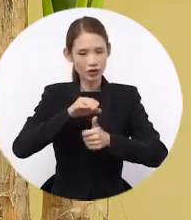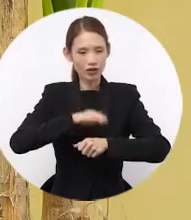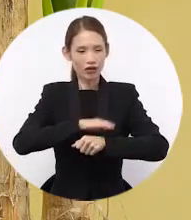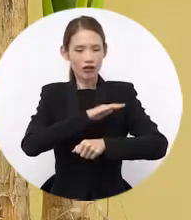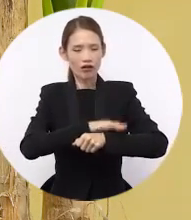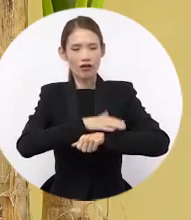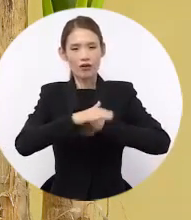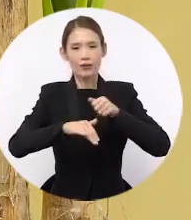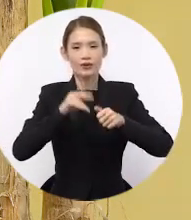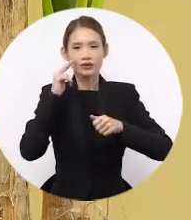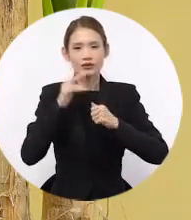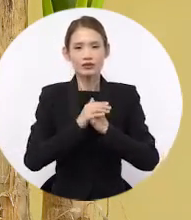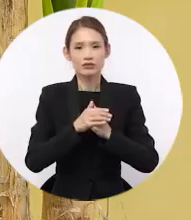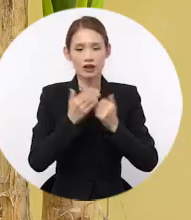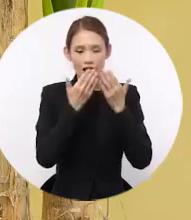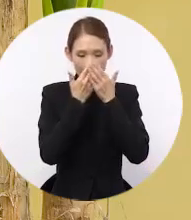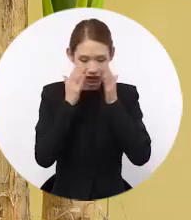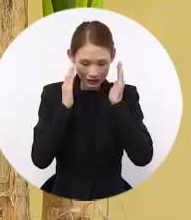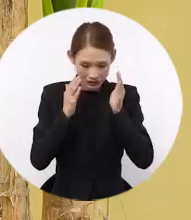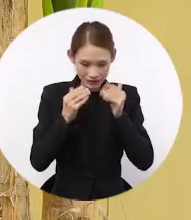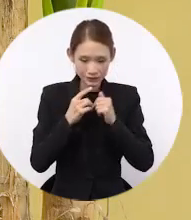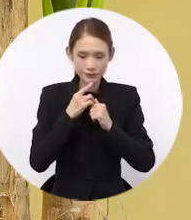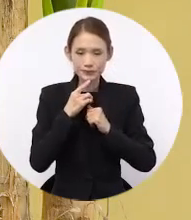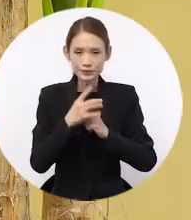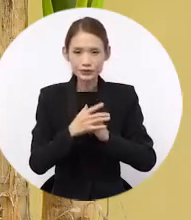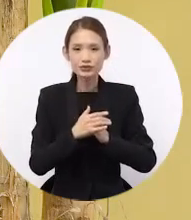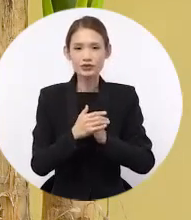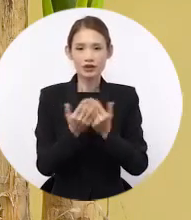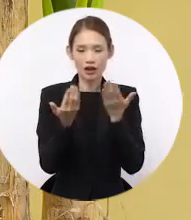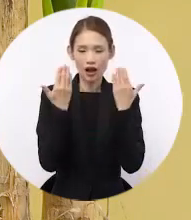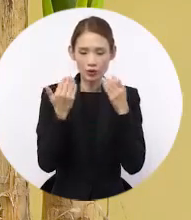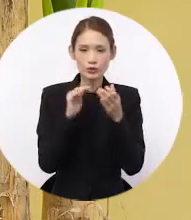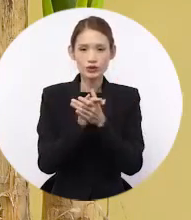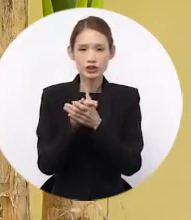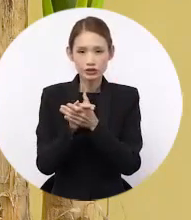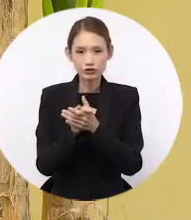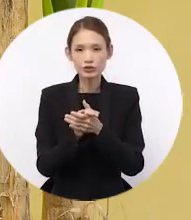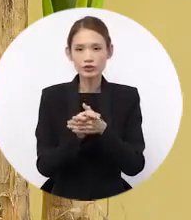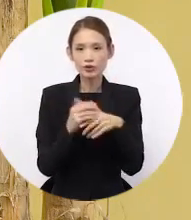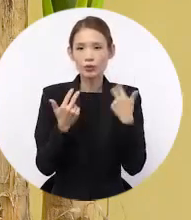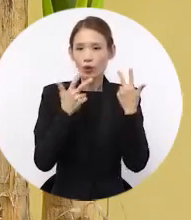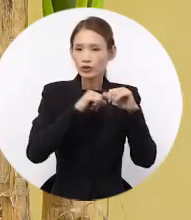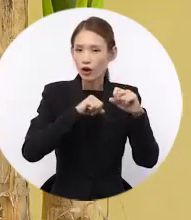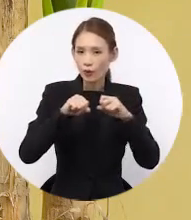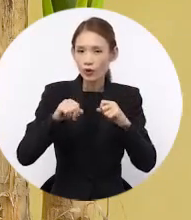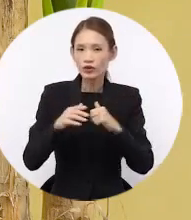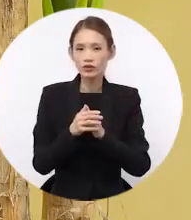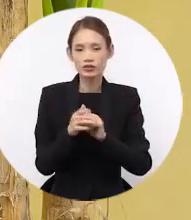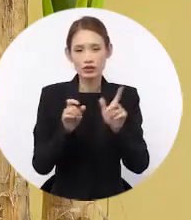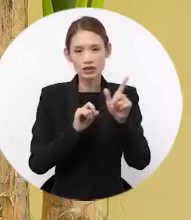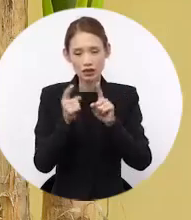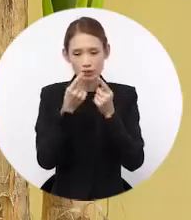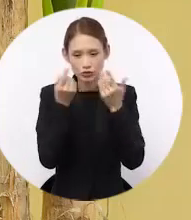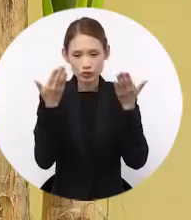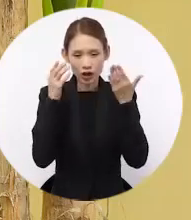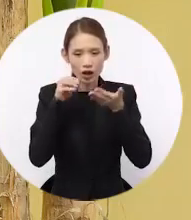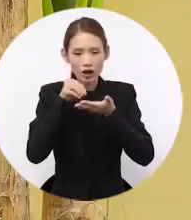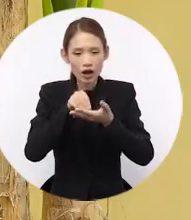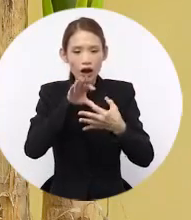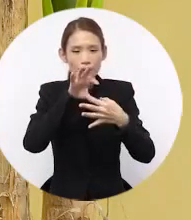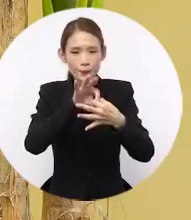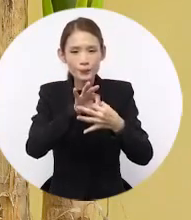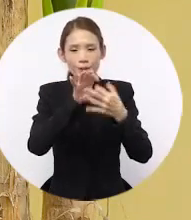과열이 되면서 그 이외에 뭔가 학습 이외에 교우관계라든지 아니면 봉사라든지 하는 것들이 모두